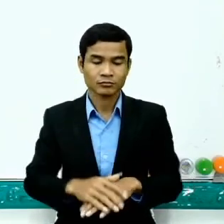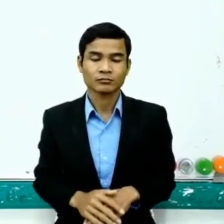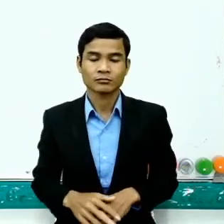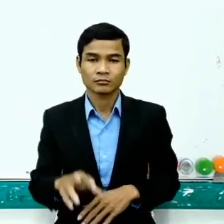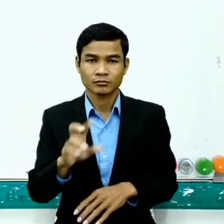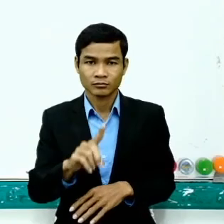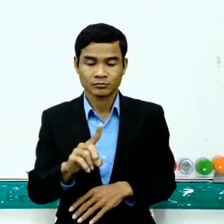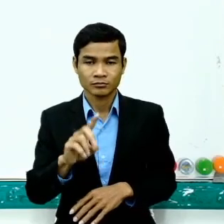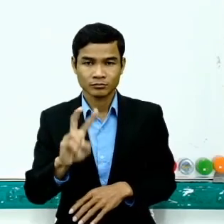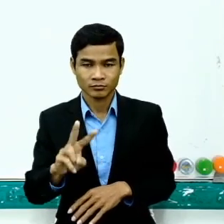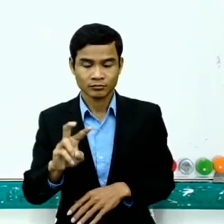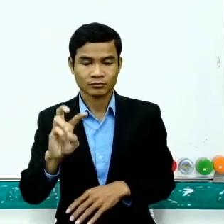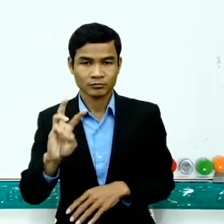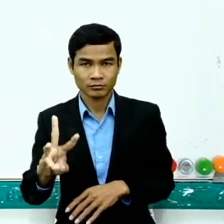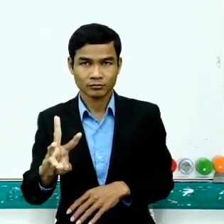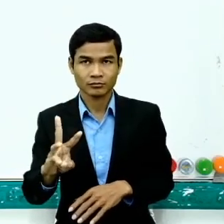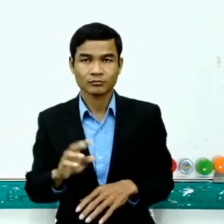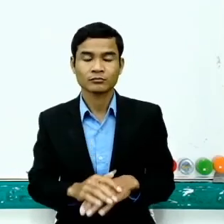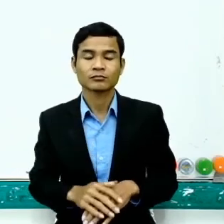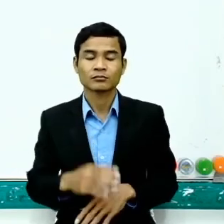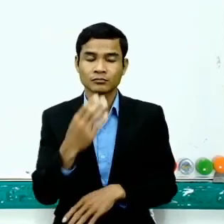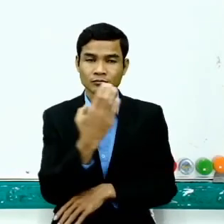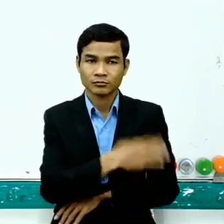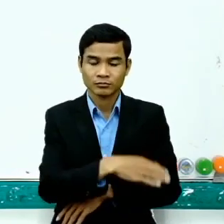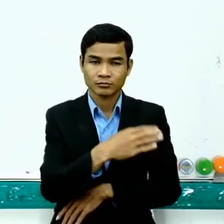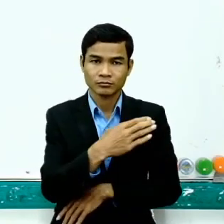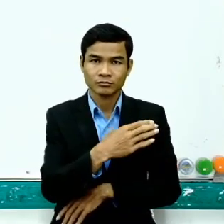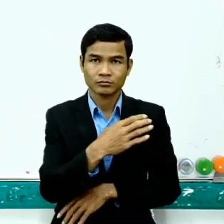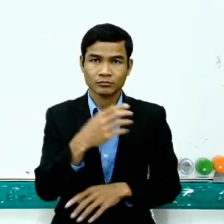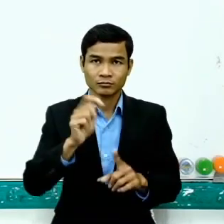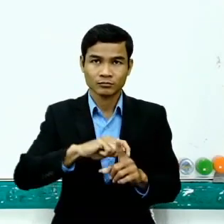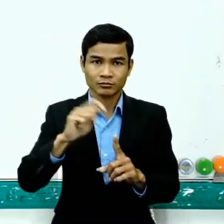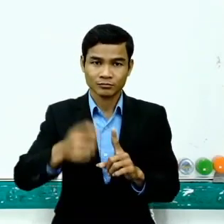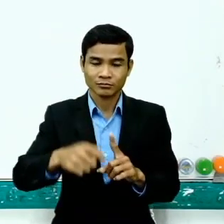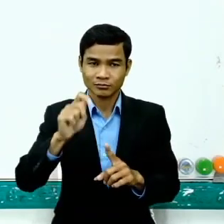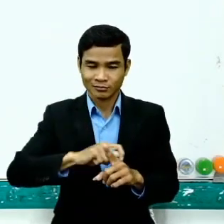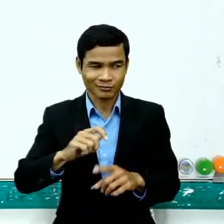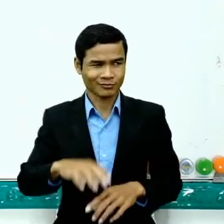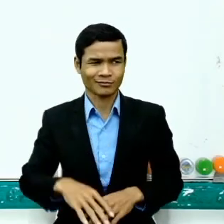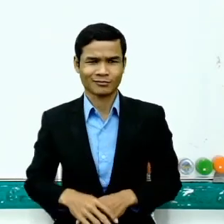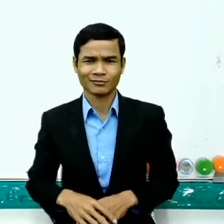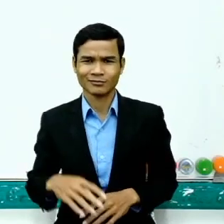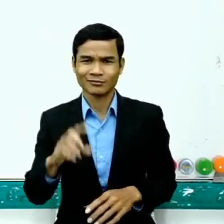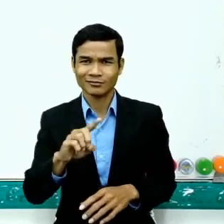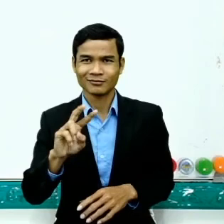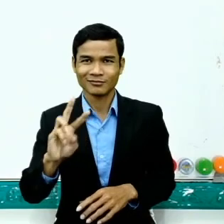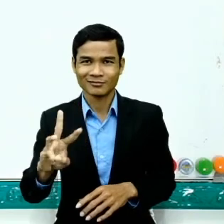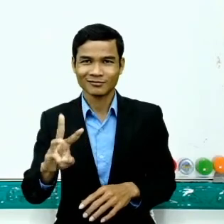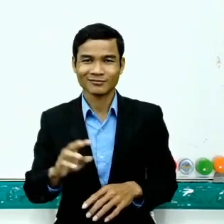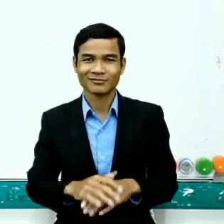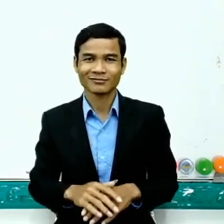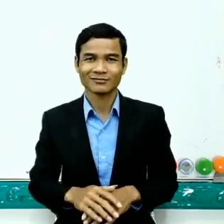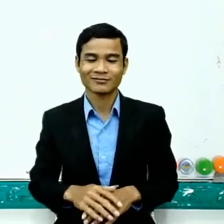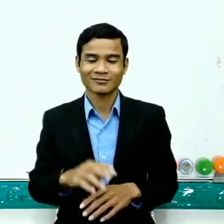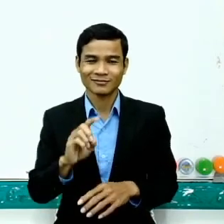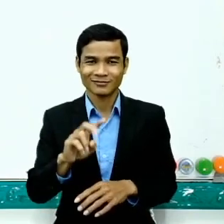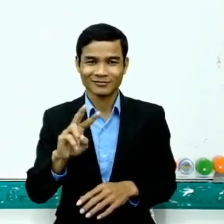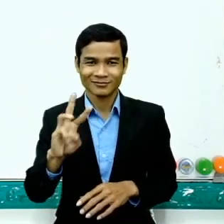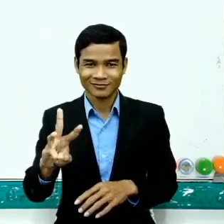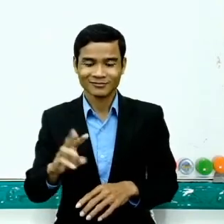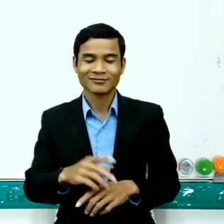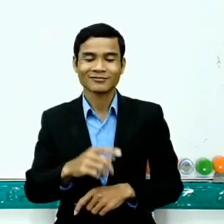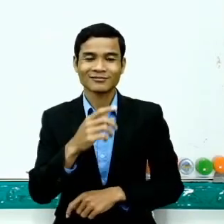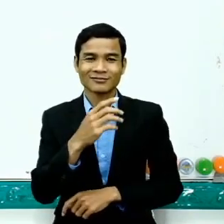lắc bay bay bay chay chay chay bay bay chà bay